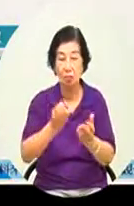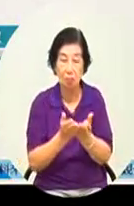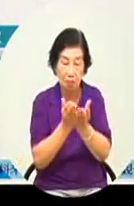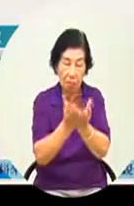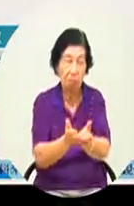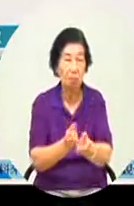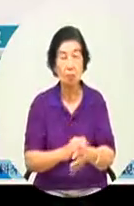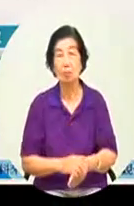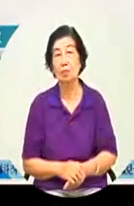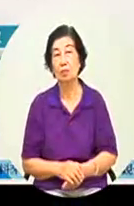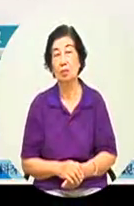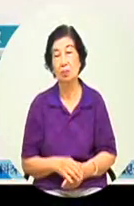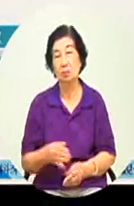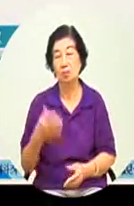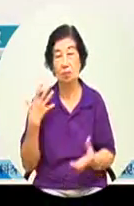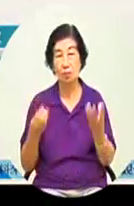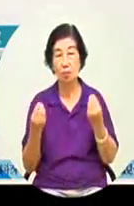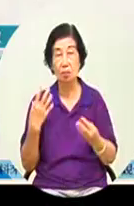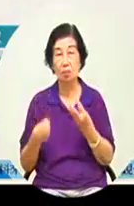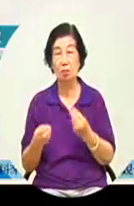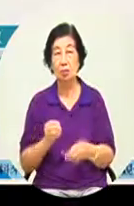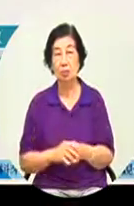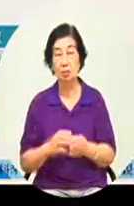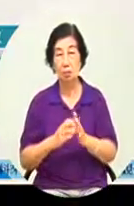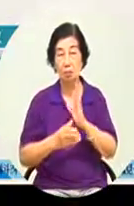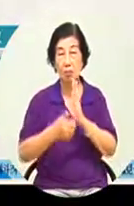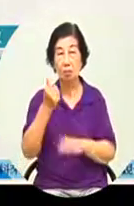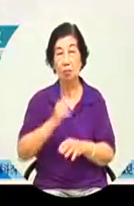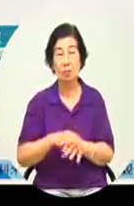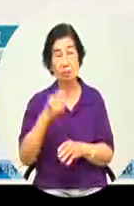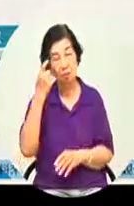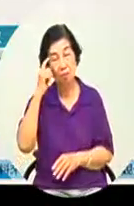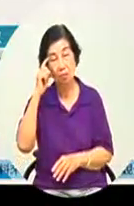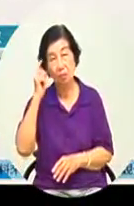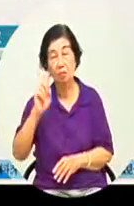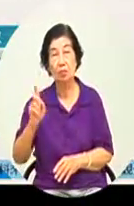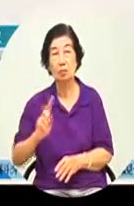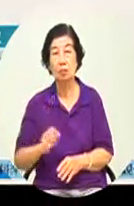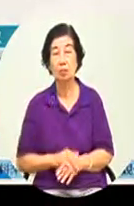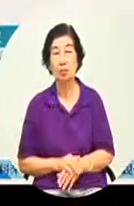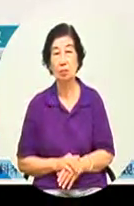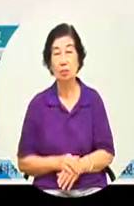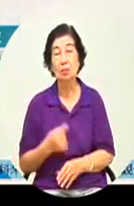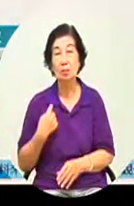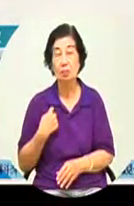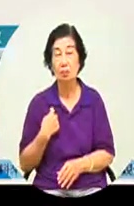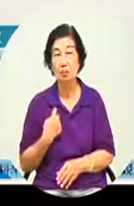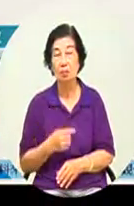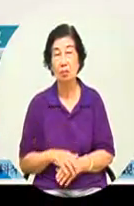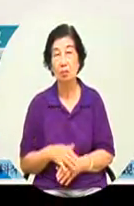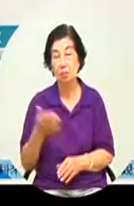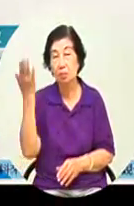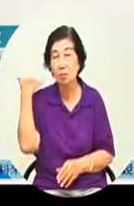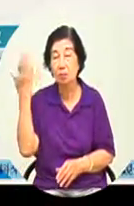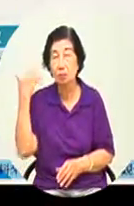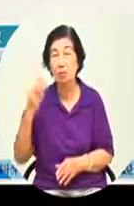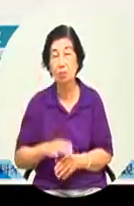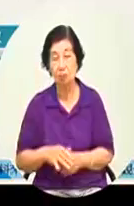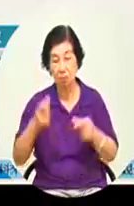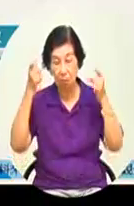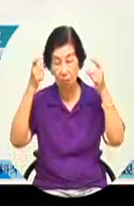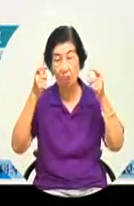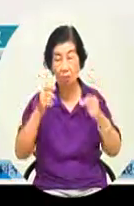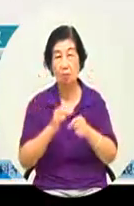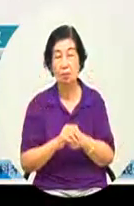我不知道说这个局长你有什么想法？因为我认为讲，因为我们过去一直在讲说高雄要